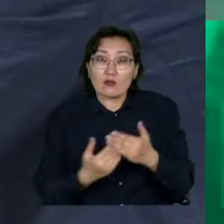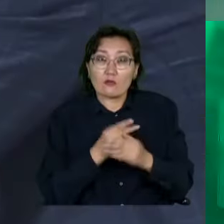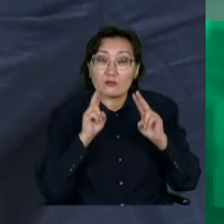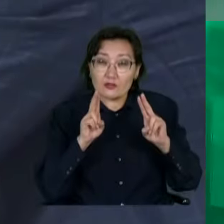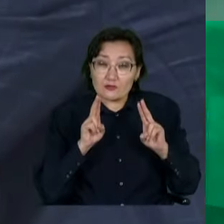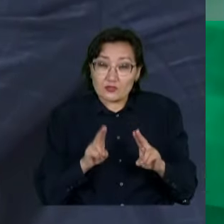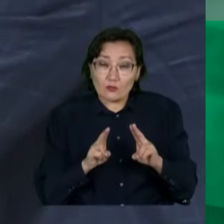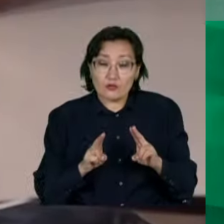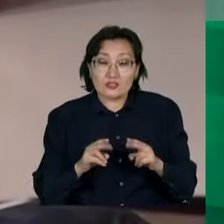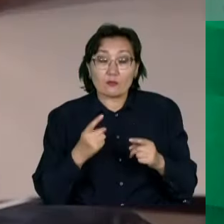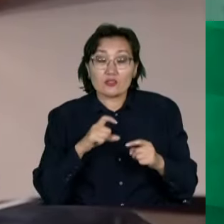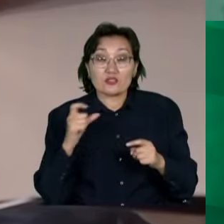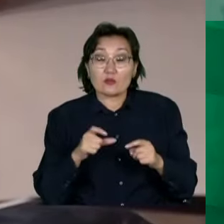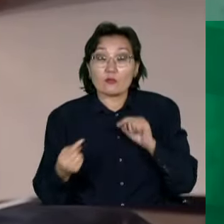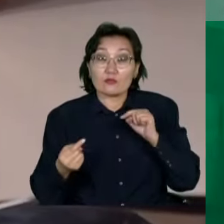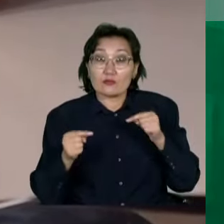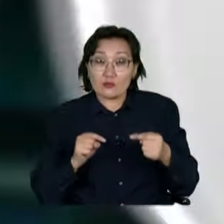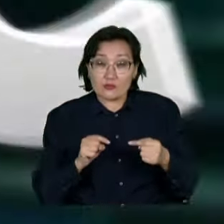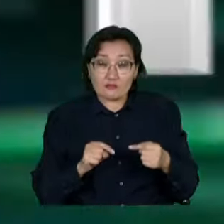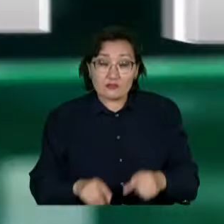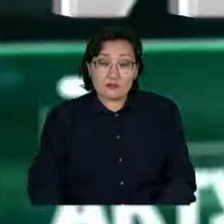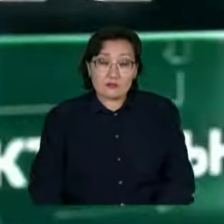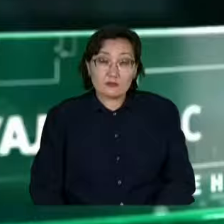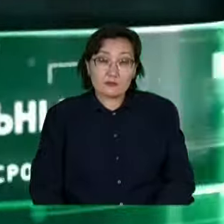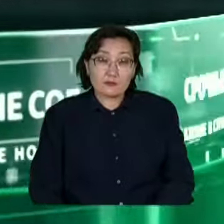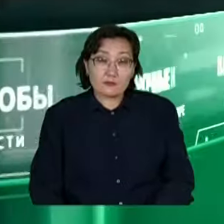правил и почему экономисты против?